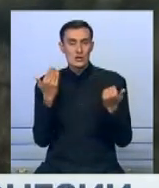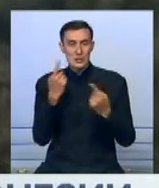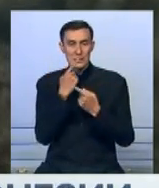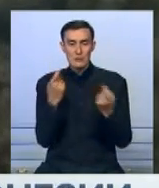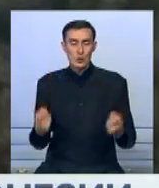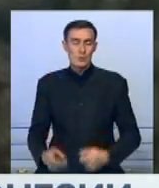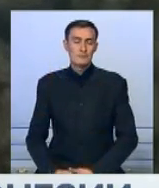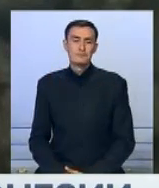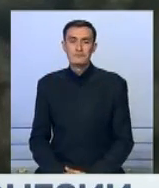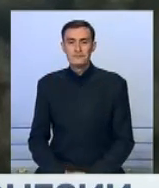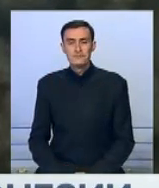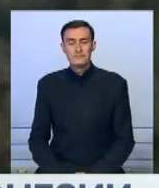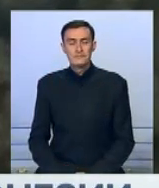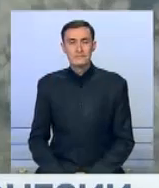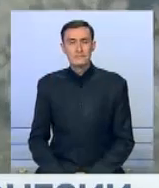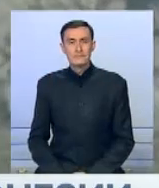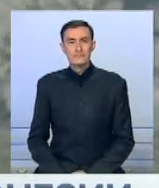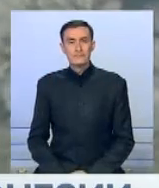не